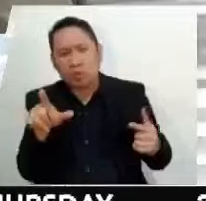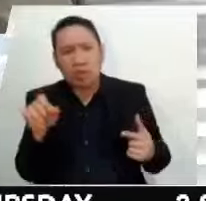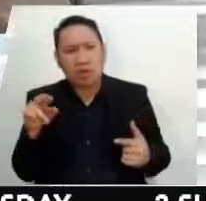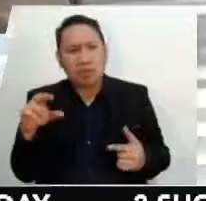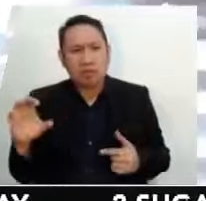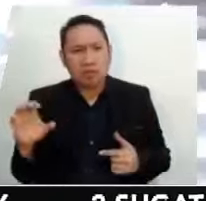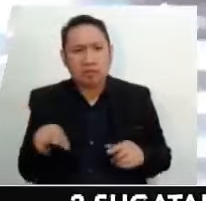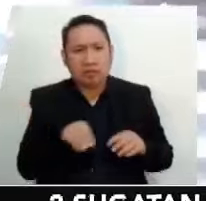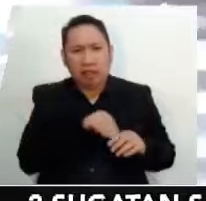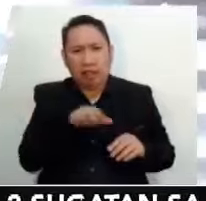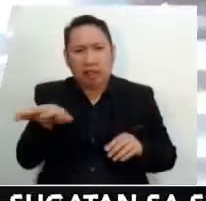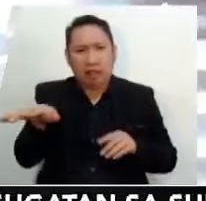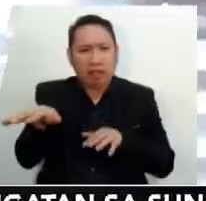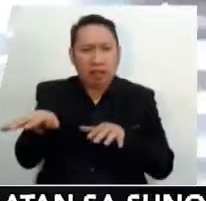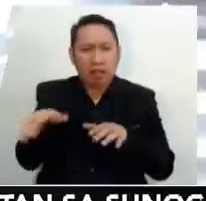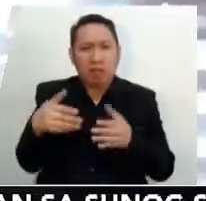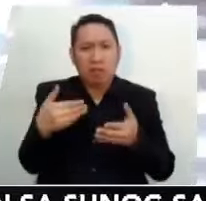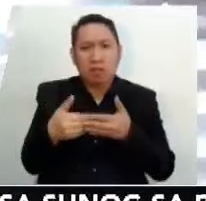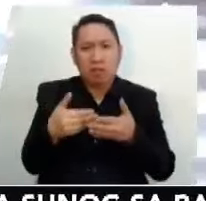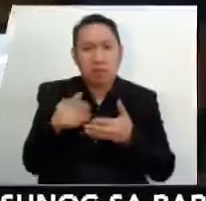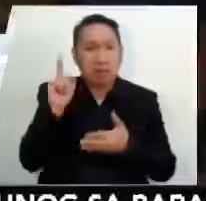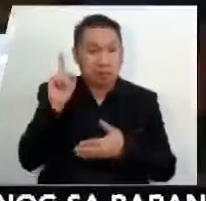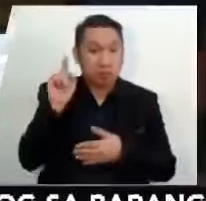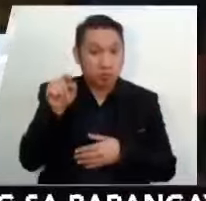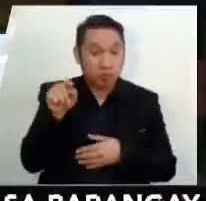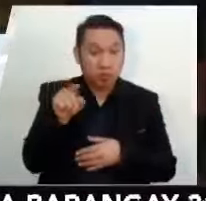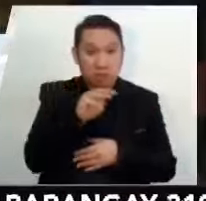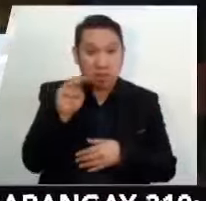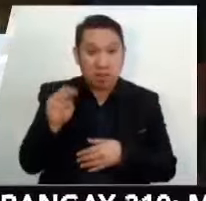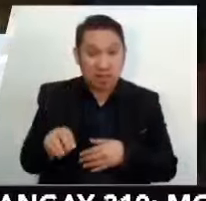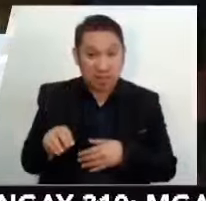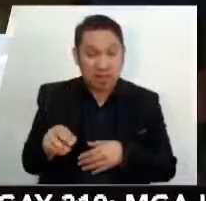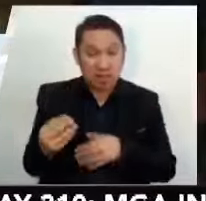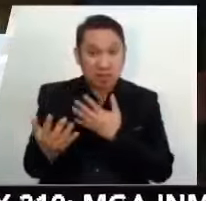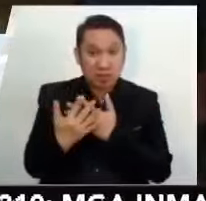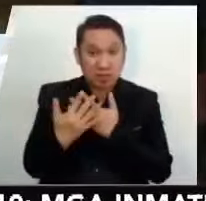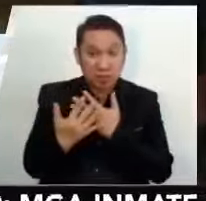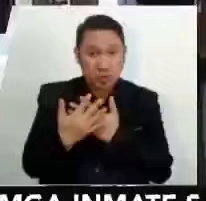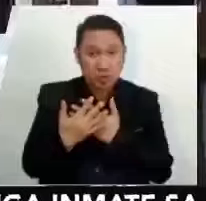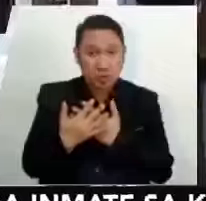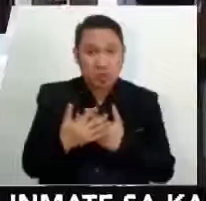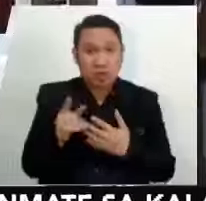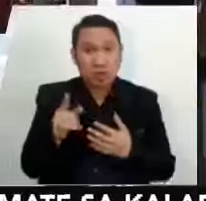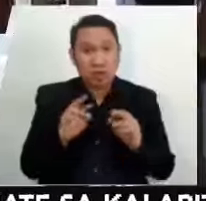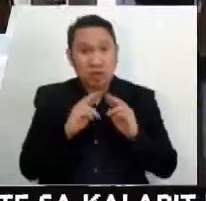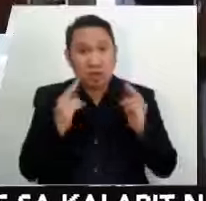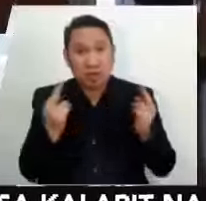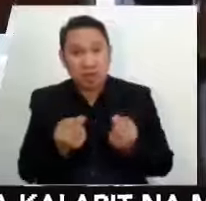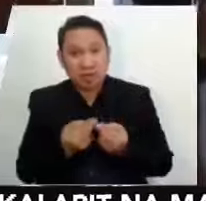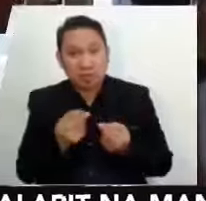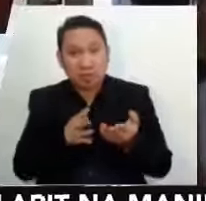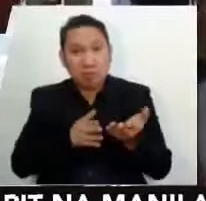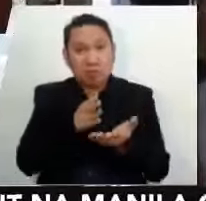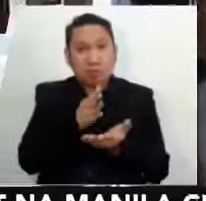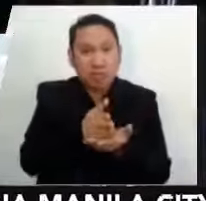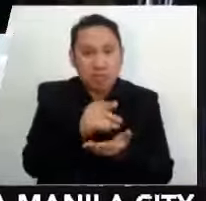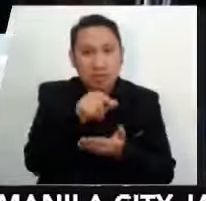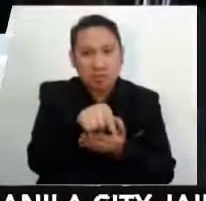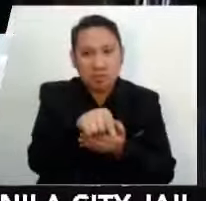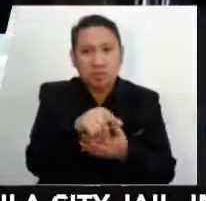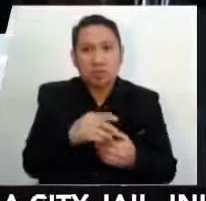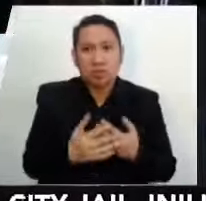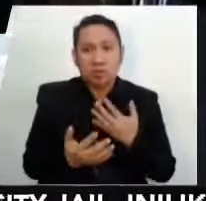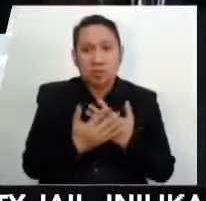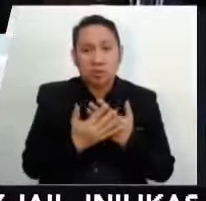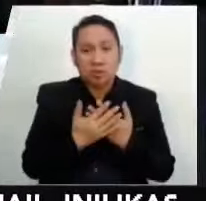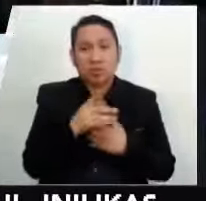sa malapit sa pasilidad ng Manila City Jail napasugod ang ilang kaanak na mga persons deprive of Liberty na nakapiit dito ayon sa